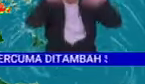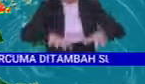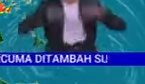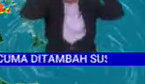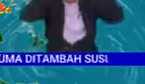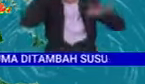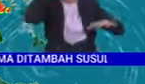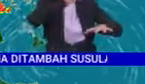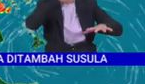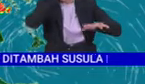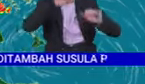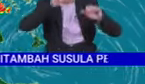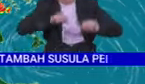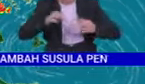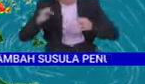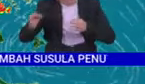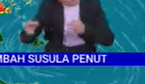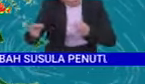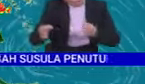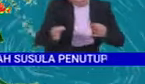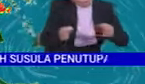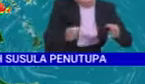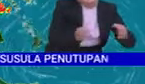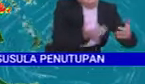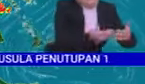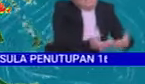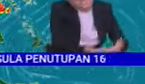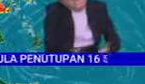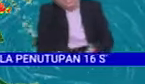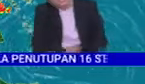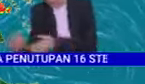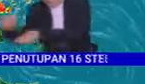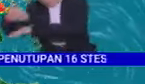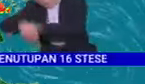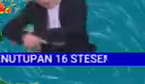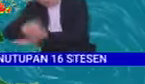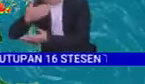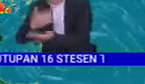ini dijangka boleh berlanjutan sehingga ke tengah malam nanti.